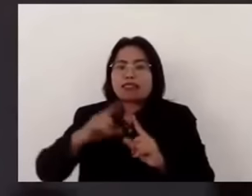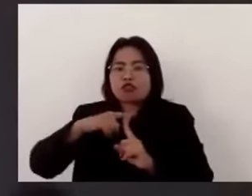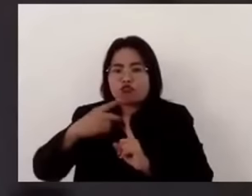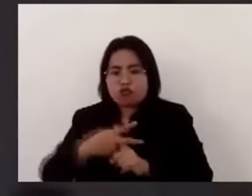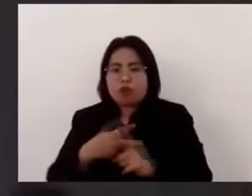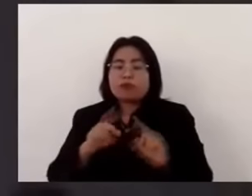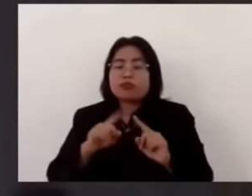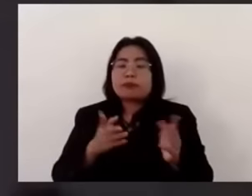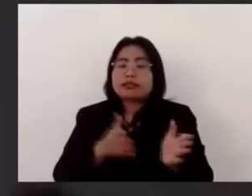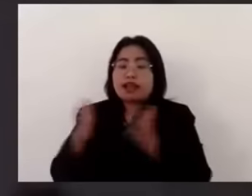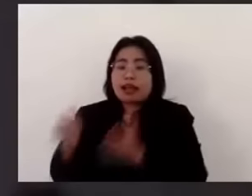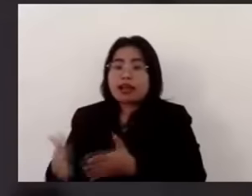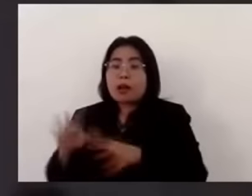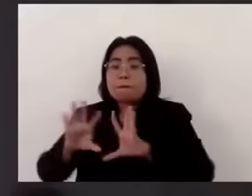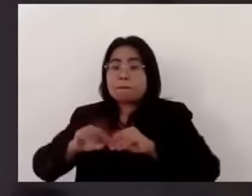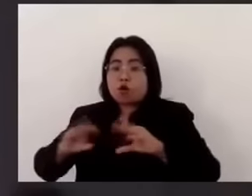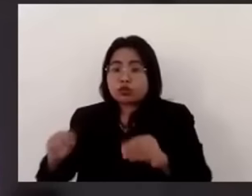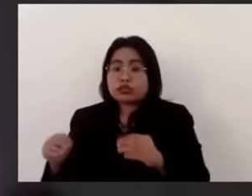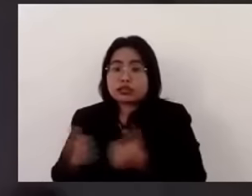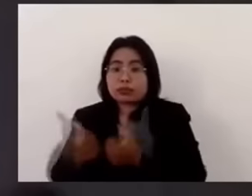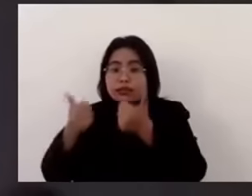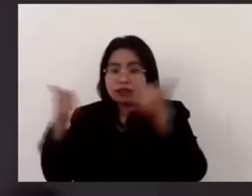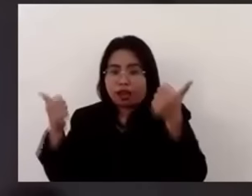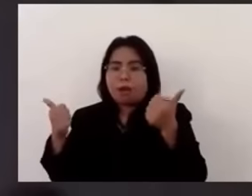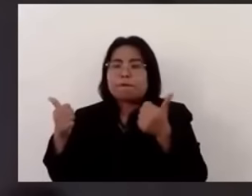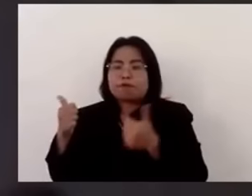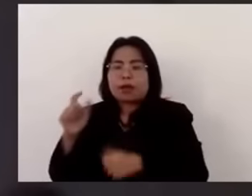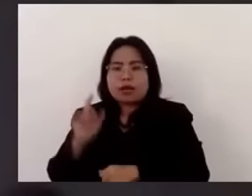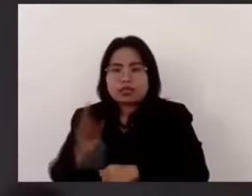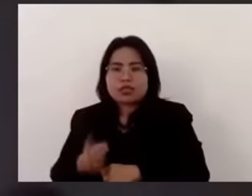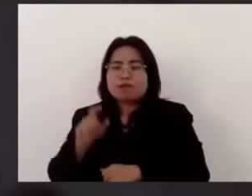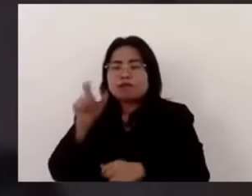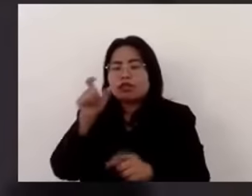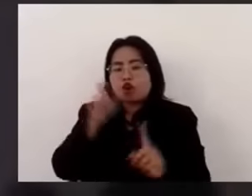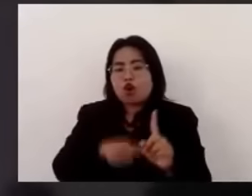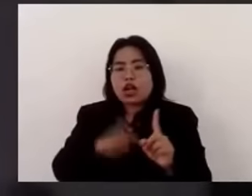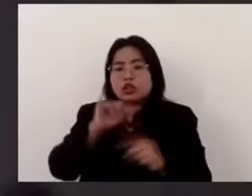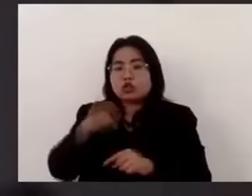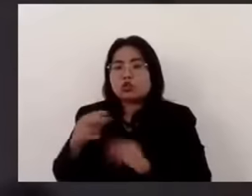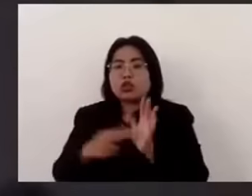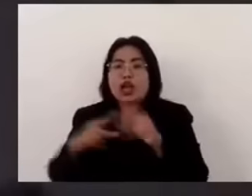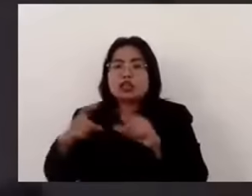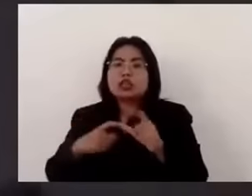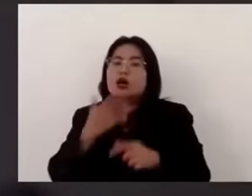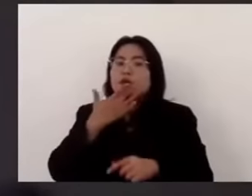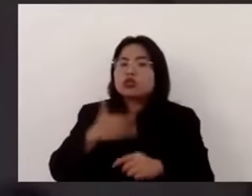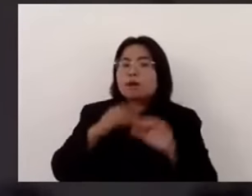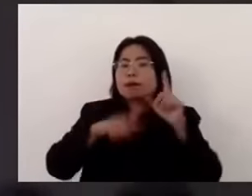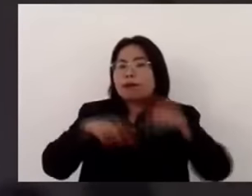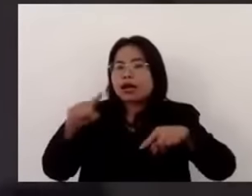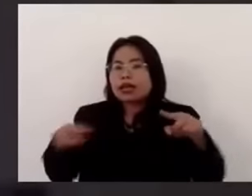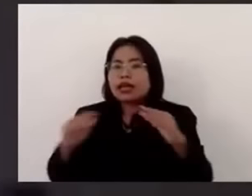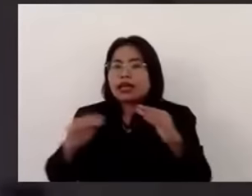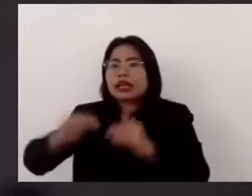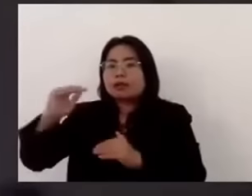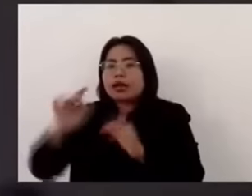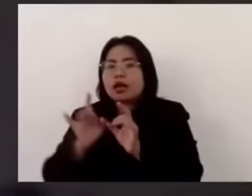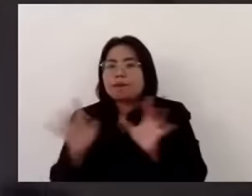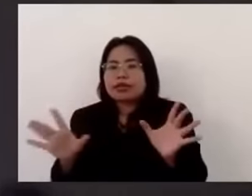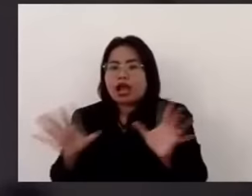sedangkan sebagai profesi yang spesial tentu seorang jurnalis memiliki berbagai kelebihan berbeda dengan